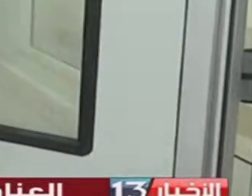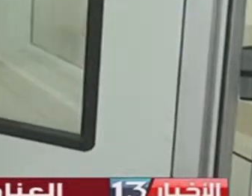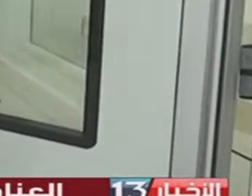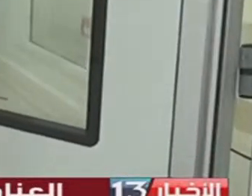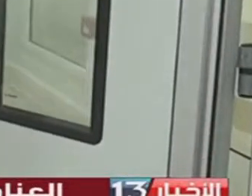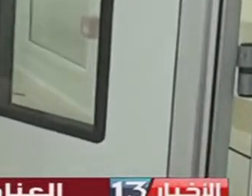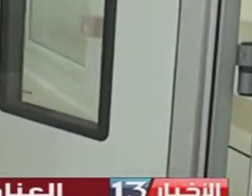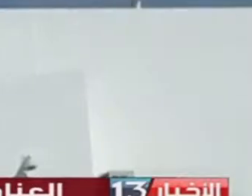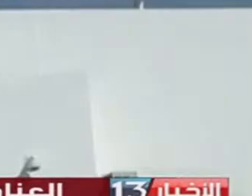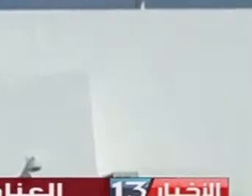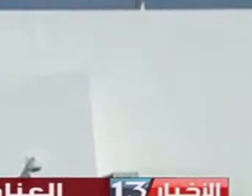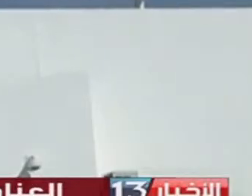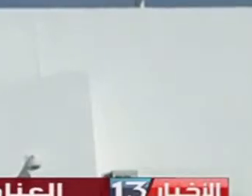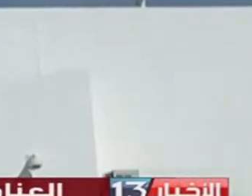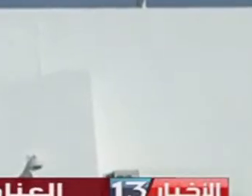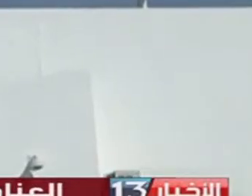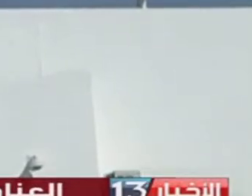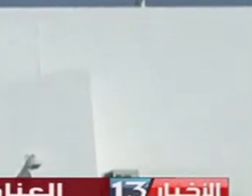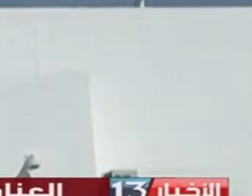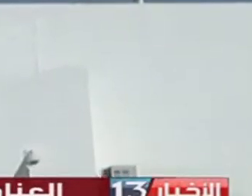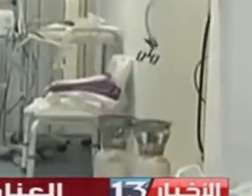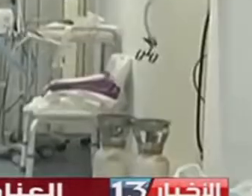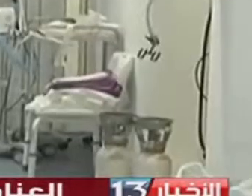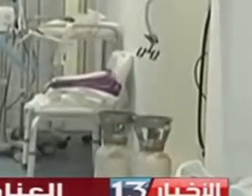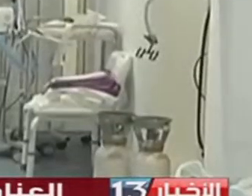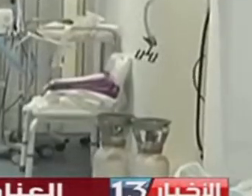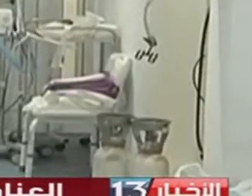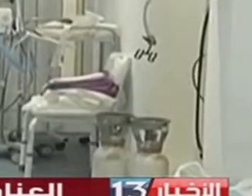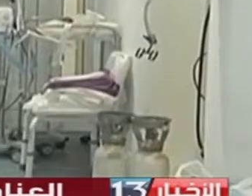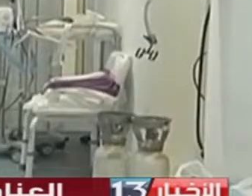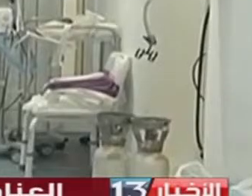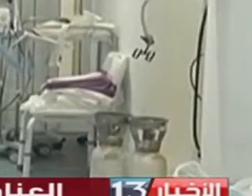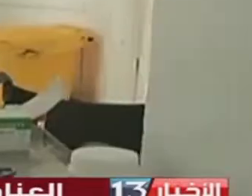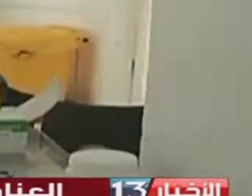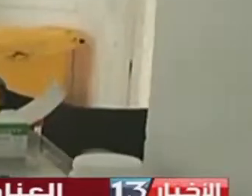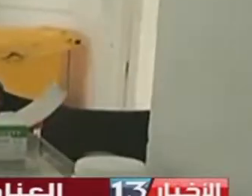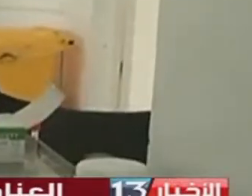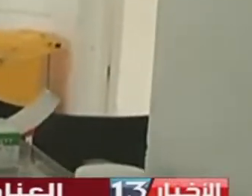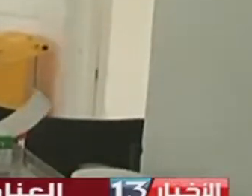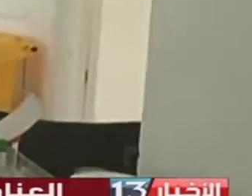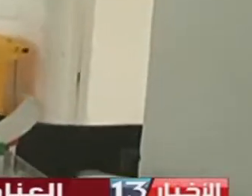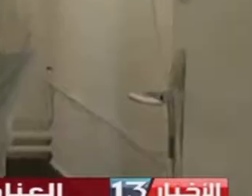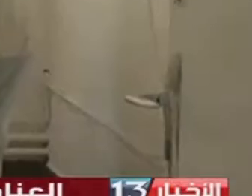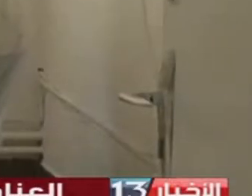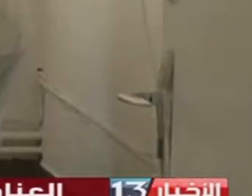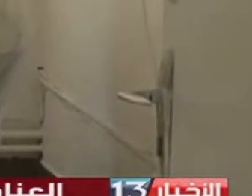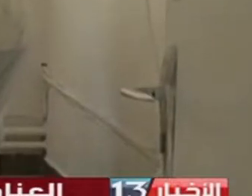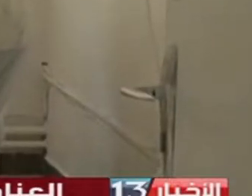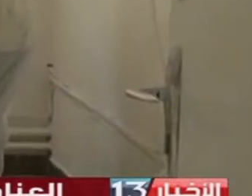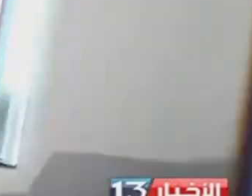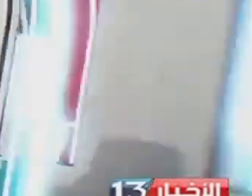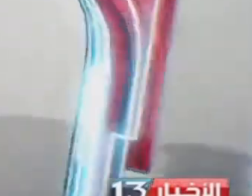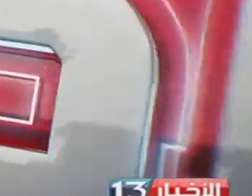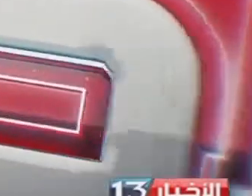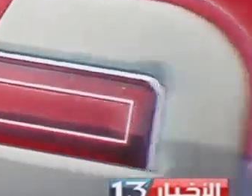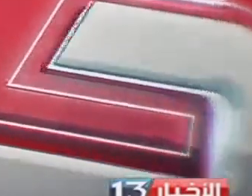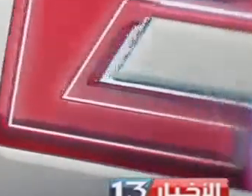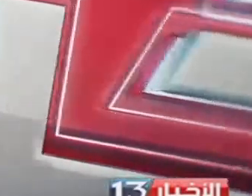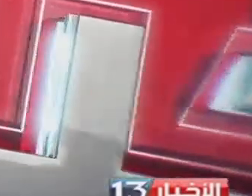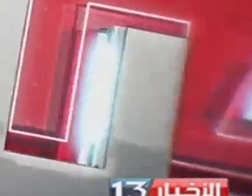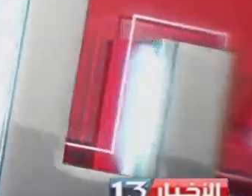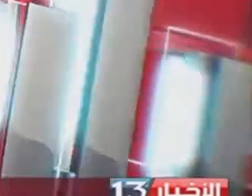او اصابات تطالب عشره الاف بنداء استغاثه مع تجاوز منتشر صادق قد مجرد قتل الشعب